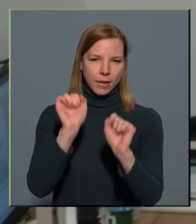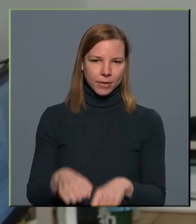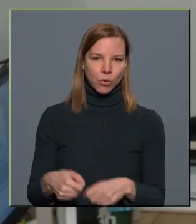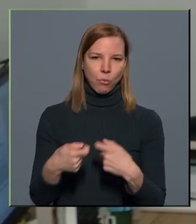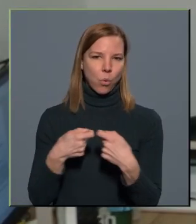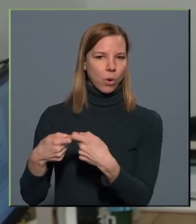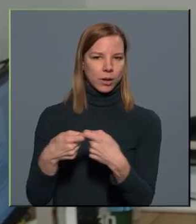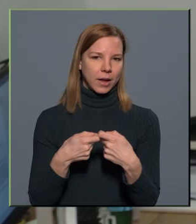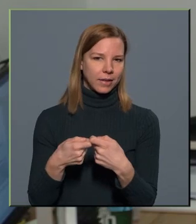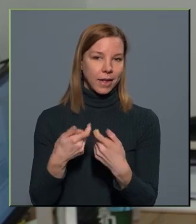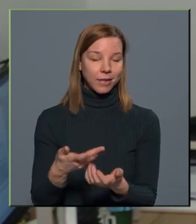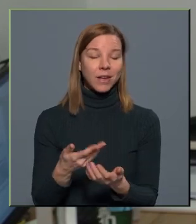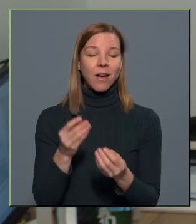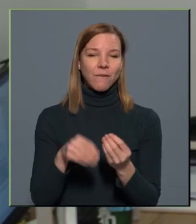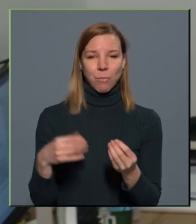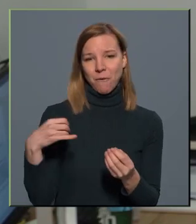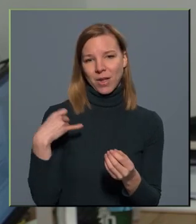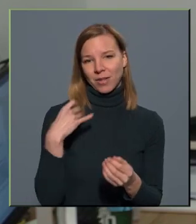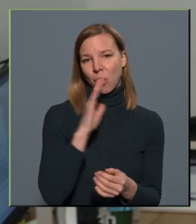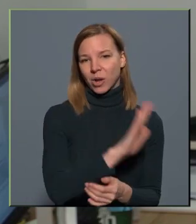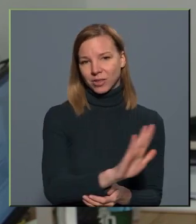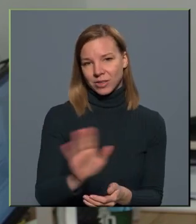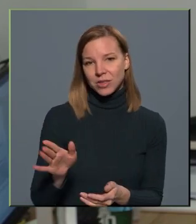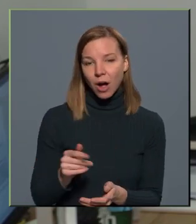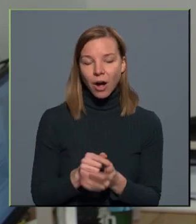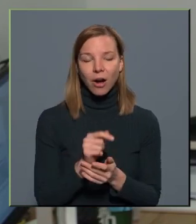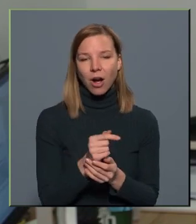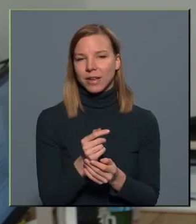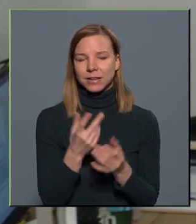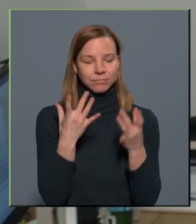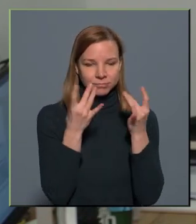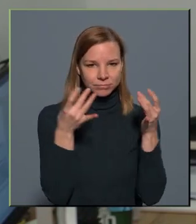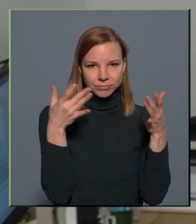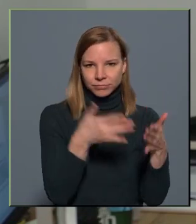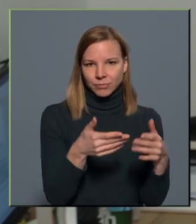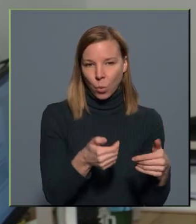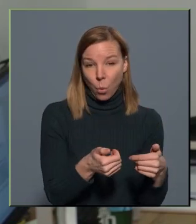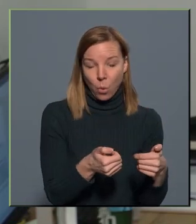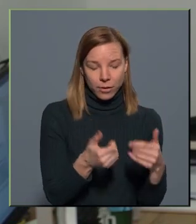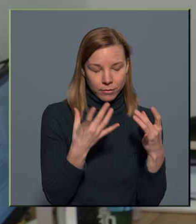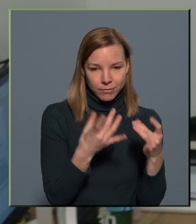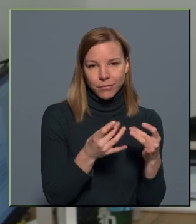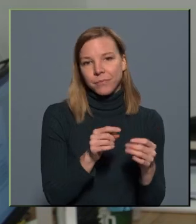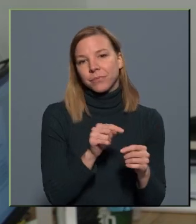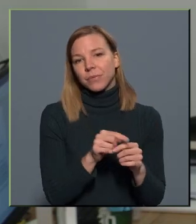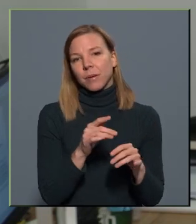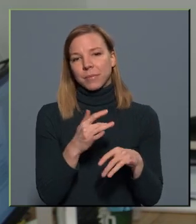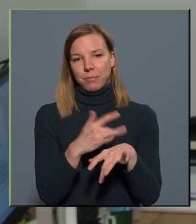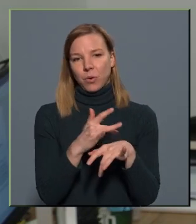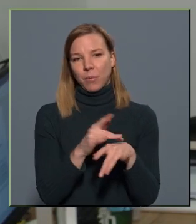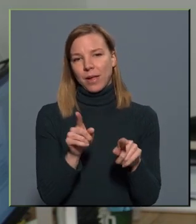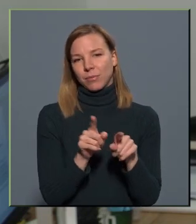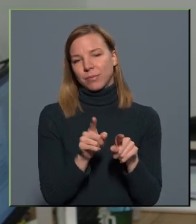ajánlom, főleg nyilván a fiataloknak, akik mostanában már így a konzolok bűvöletében is élnek. Tehát azért próbálunk ilyen irányba is megújulni, de